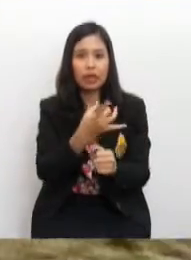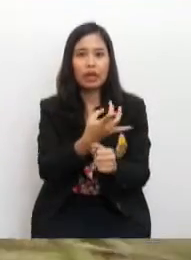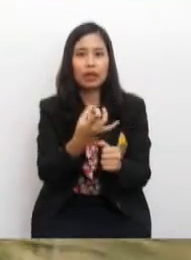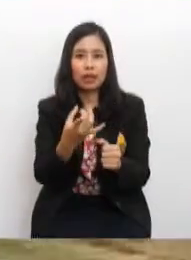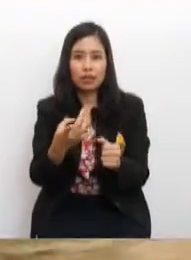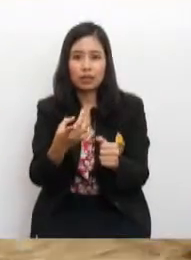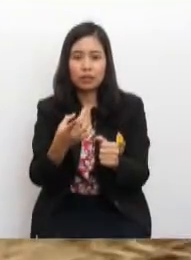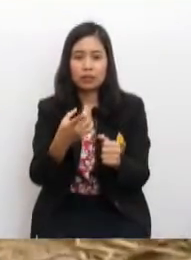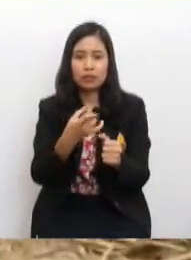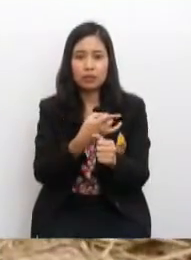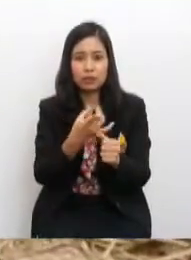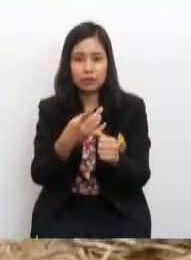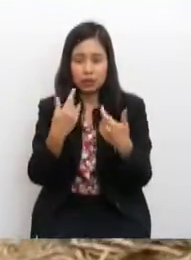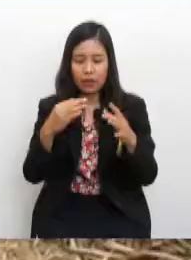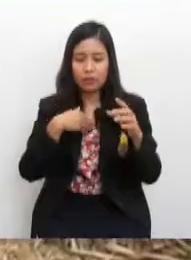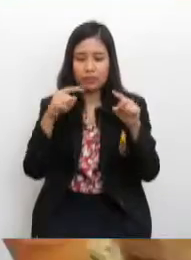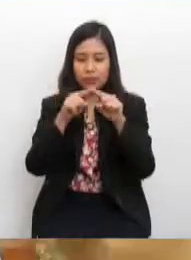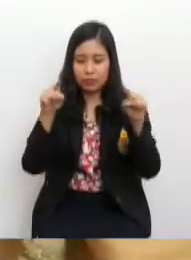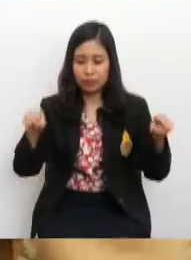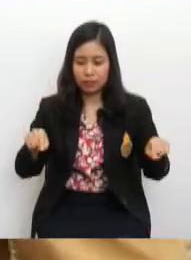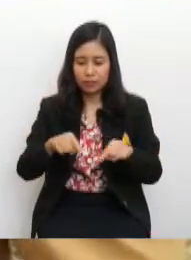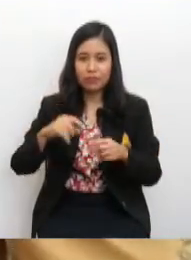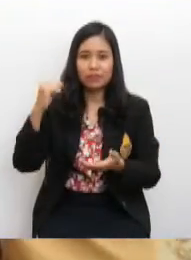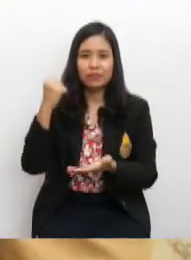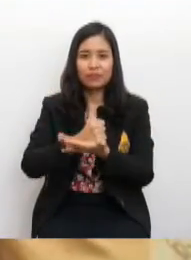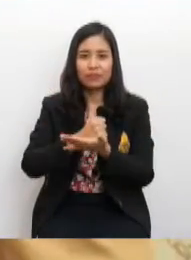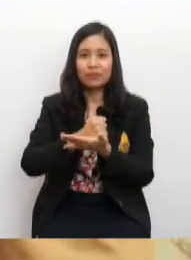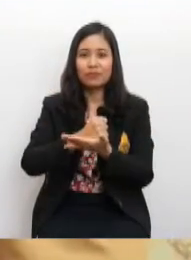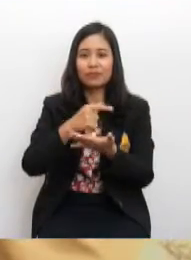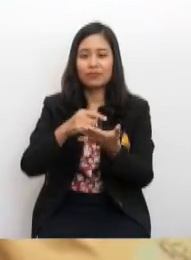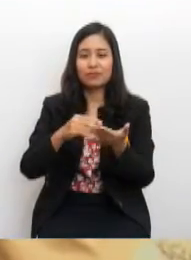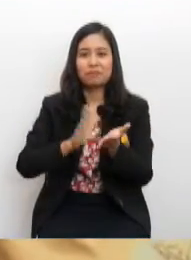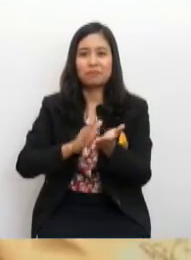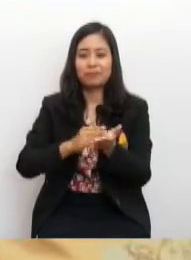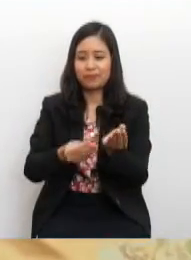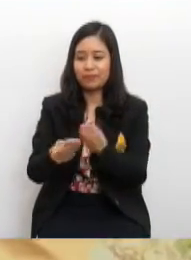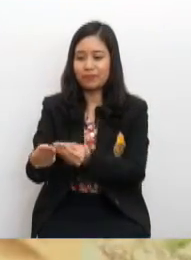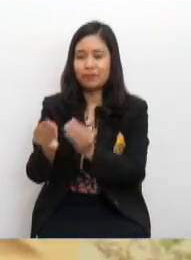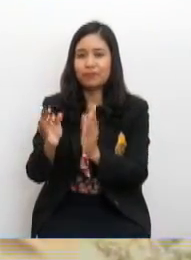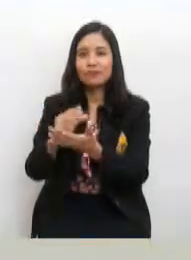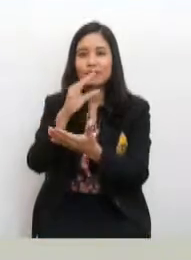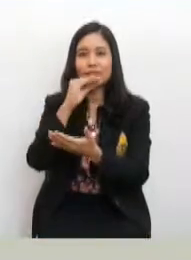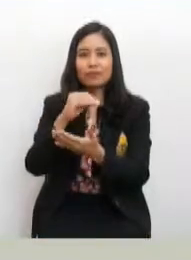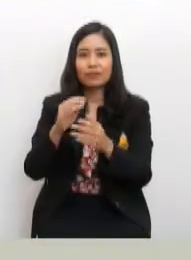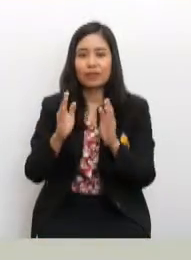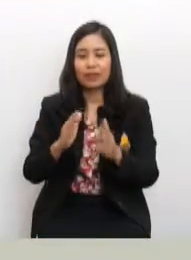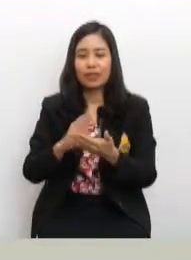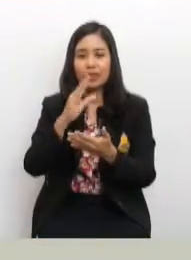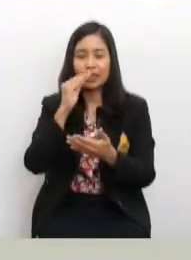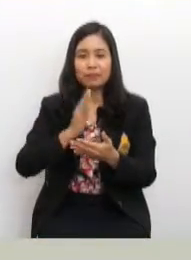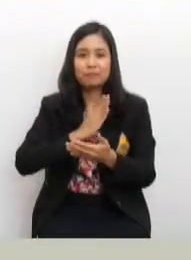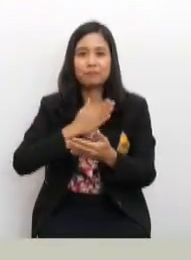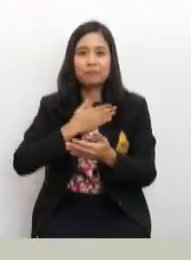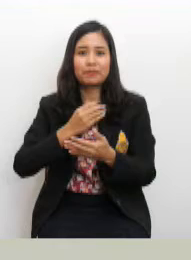ก็ได้ออกไปประกาศยกย่องซึ่งก็ทำให้เด็กทุกคนนั้นมีโอกาสประสบความสำเร็จ